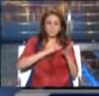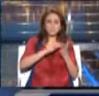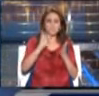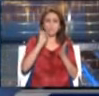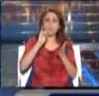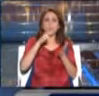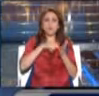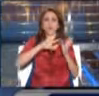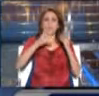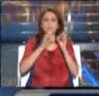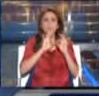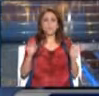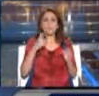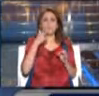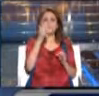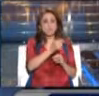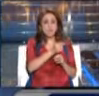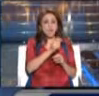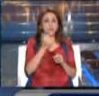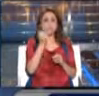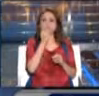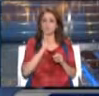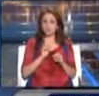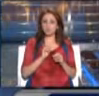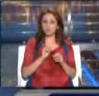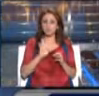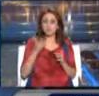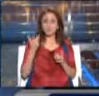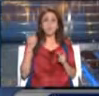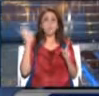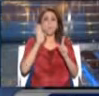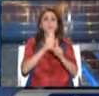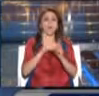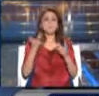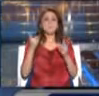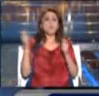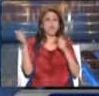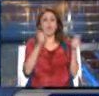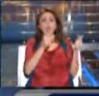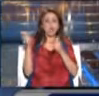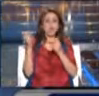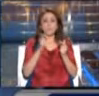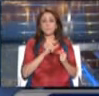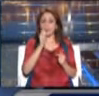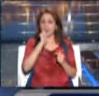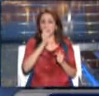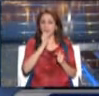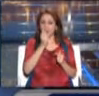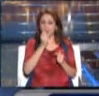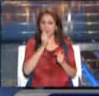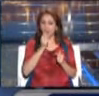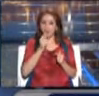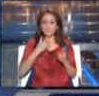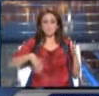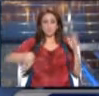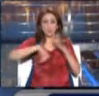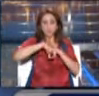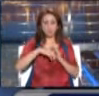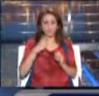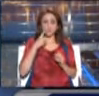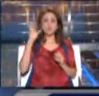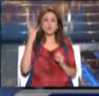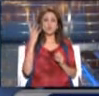الرياضي متهم ام بريء، ومن وراء الحرب اللي تشتعل كل شويه بين الاعلام الرياضي وبين شباب الالتراس،